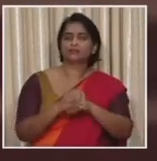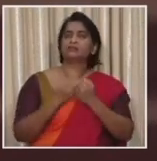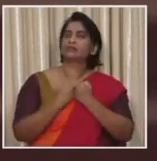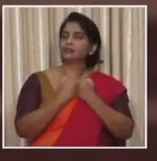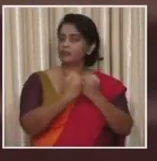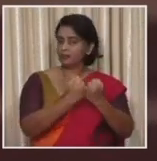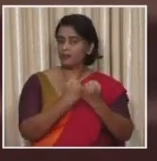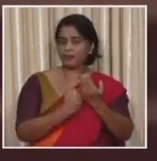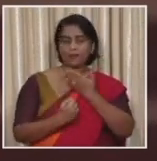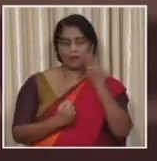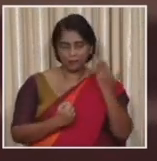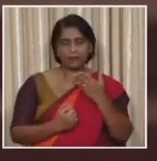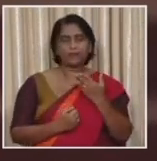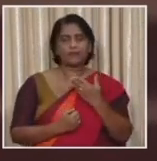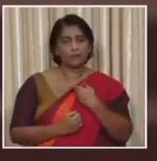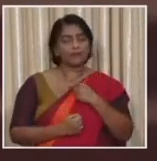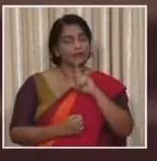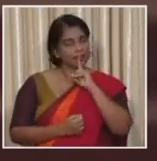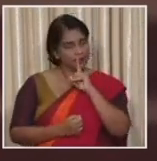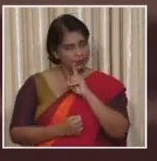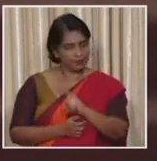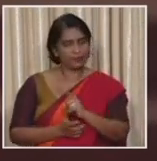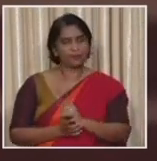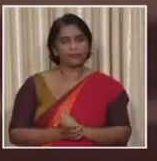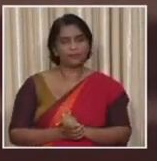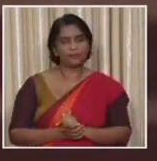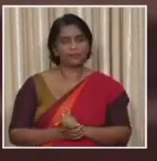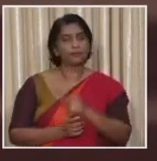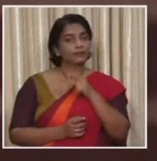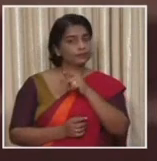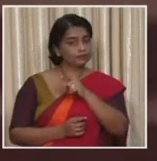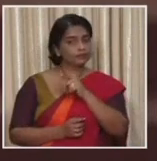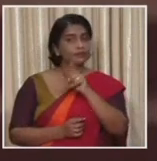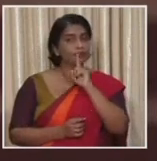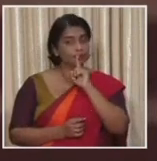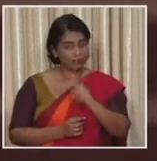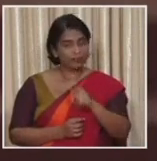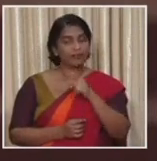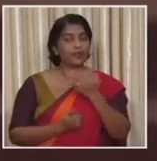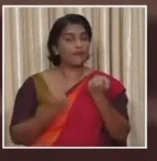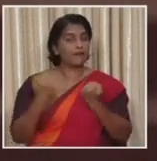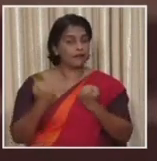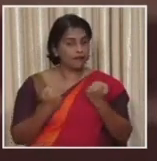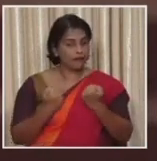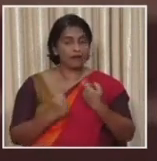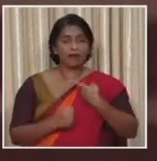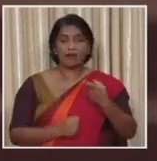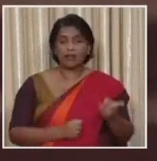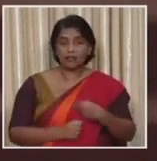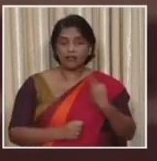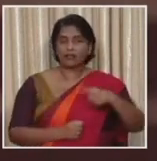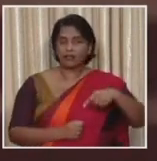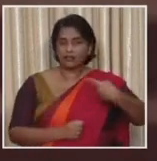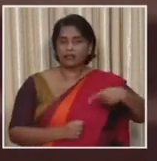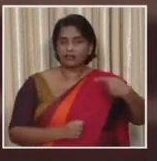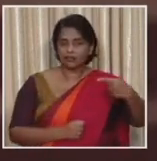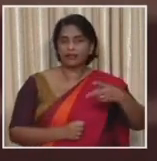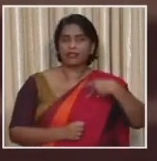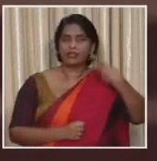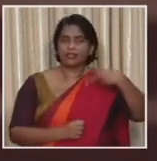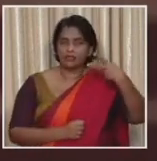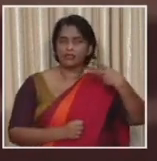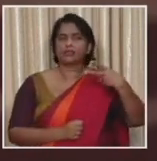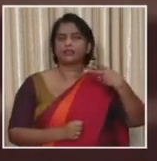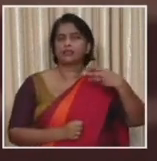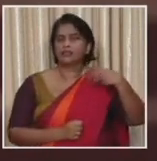ගෙනියන්න. ඒ නිසා අපි ඒගොල්ලන්ට ඒ යෝජනාව කරා. එතකොට මොකද ඔබතුමා ඔය කියන වාහනවලට දවසක් අර දවසක් සමහර විට දවස් දෙකකට